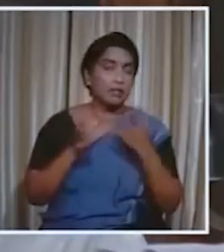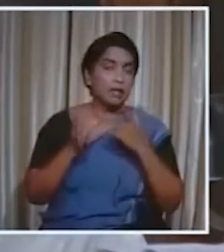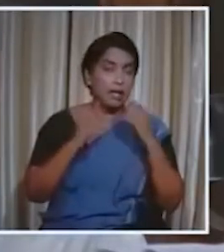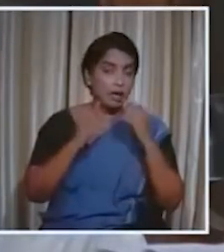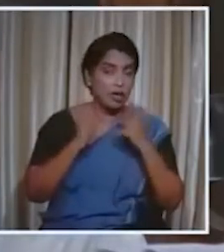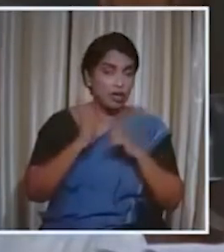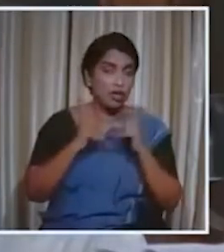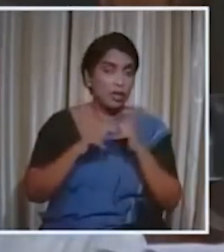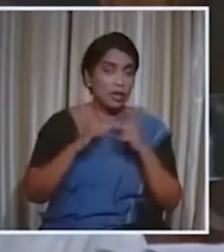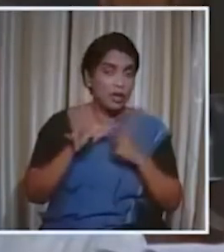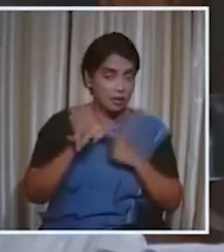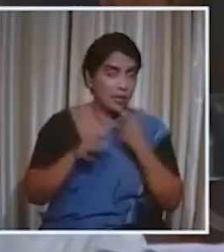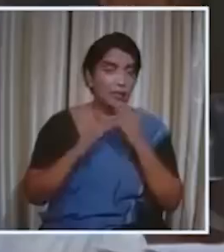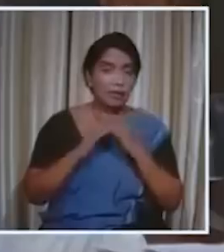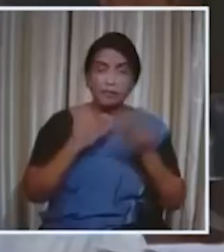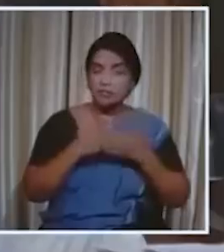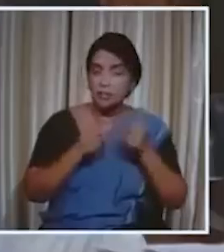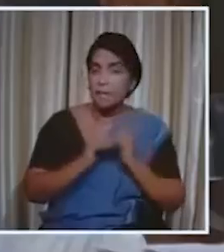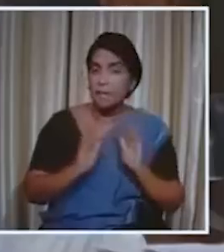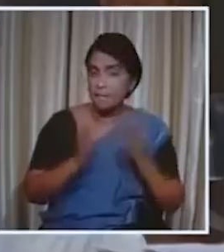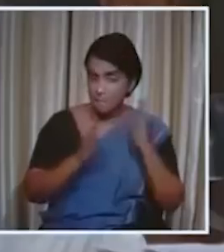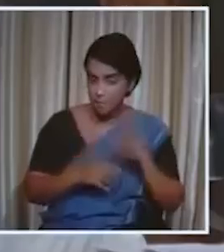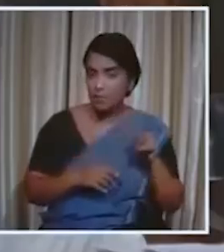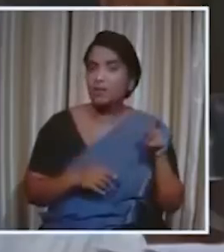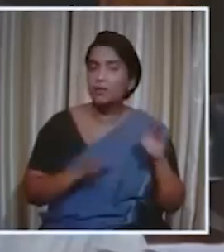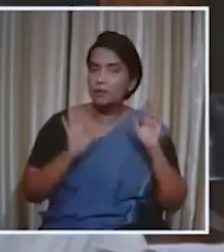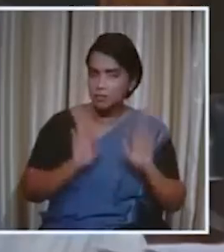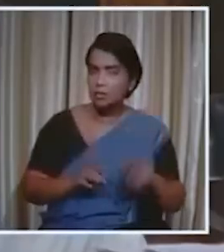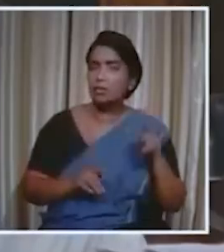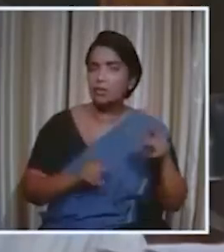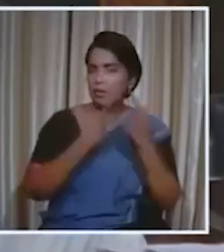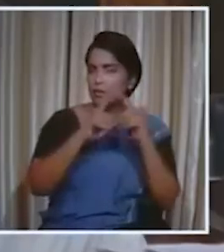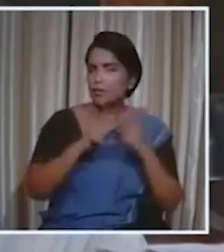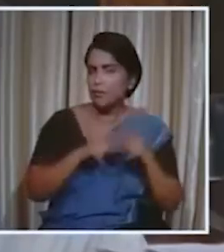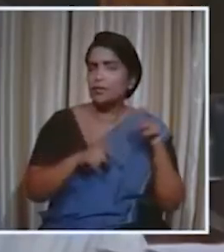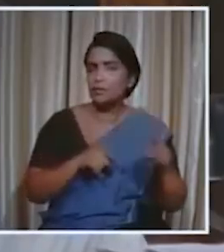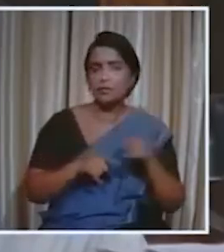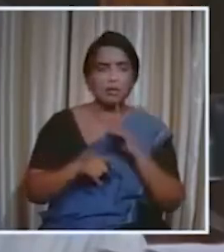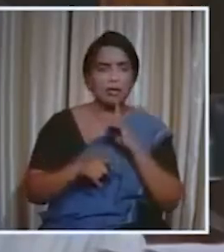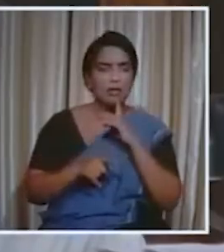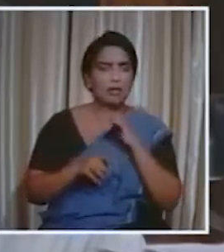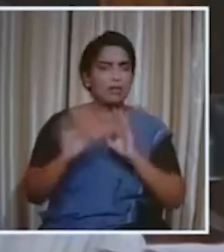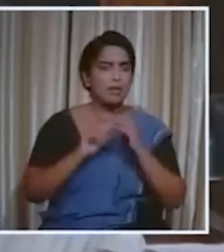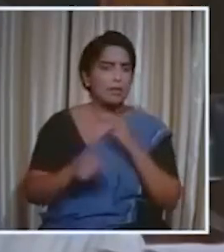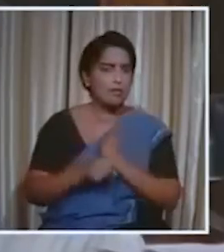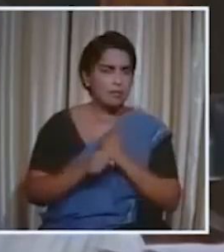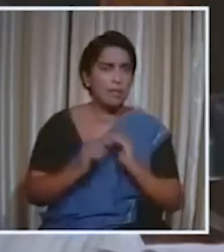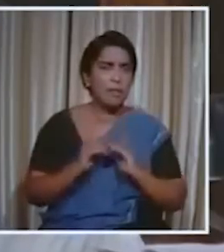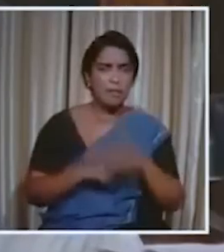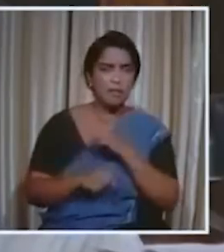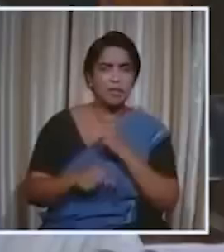ஆனால் அந்த வீடுகள், பல வீடுகள் வெவ்வேறு கட்டங்களிலே அந்த நல்லாட்சி அரசாங்கம் முடிந்ததுக்கு பிறகு, இந்த அரசாங்கம் வந்ததுக்கு பிறகு அதிலே